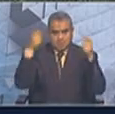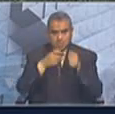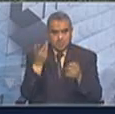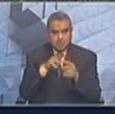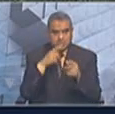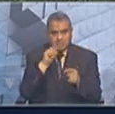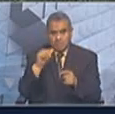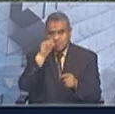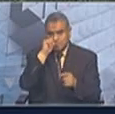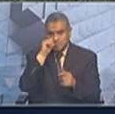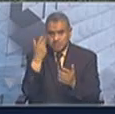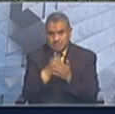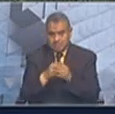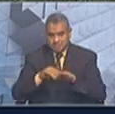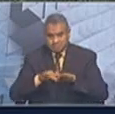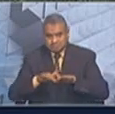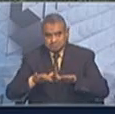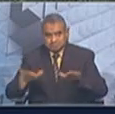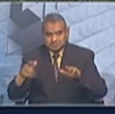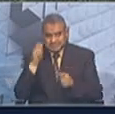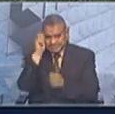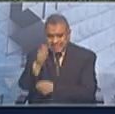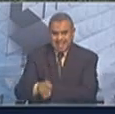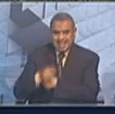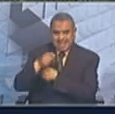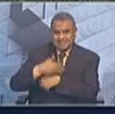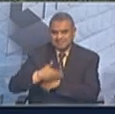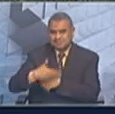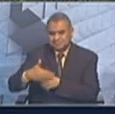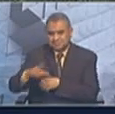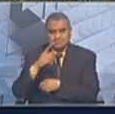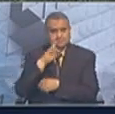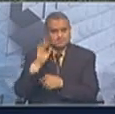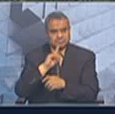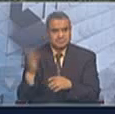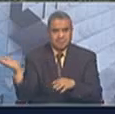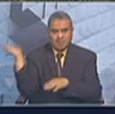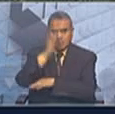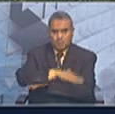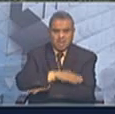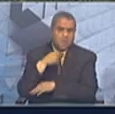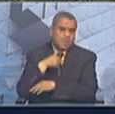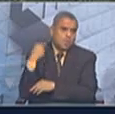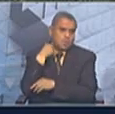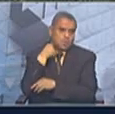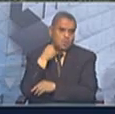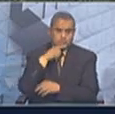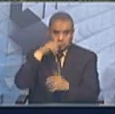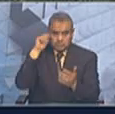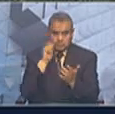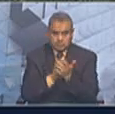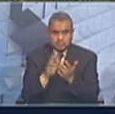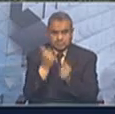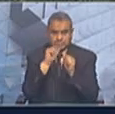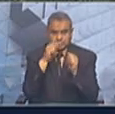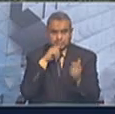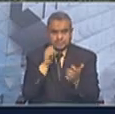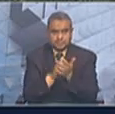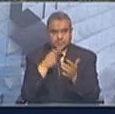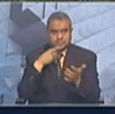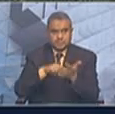دي ورويت بغمر ما تنفعش الزرع ده، يسقط ويموت، فلازم يكون ري